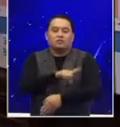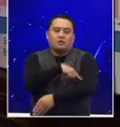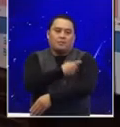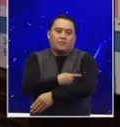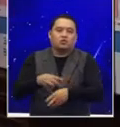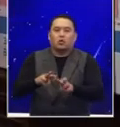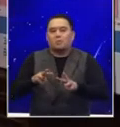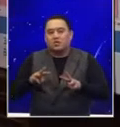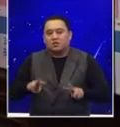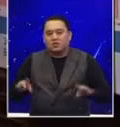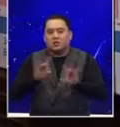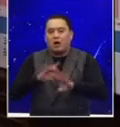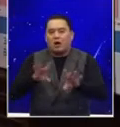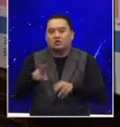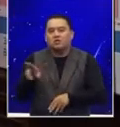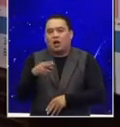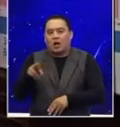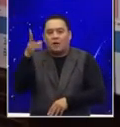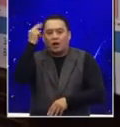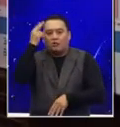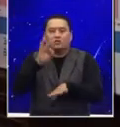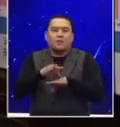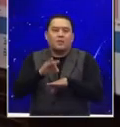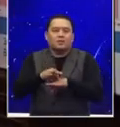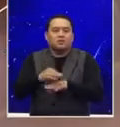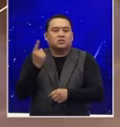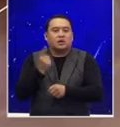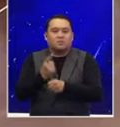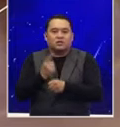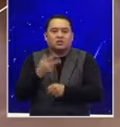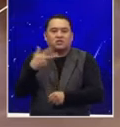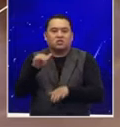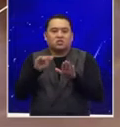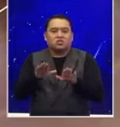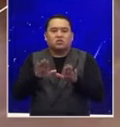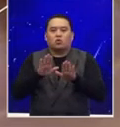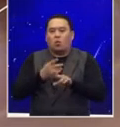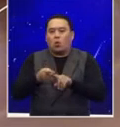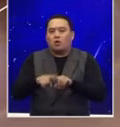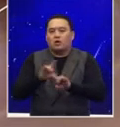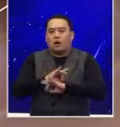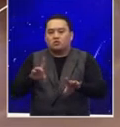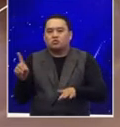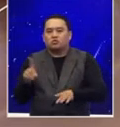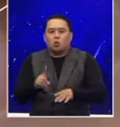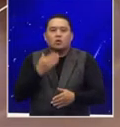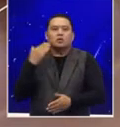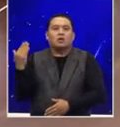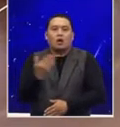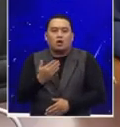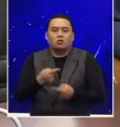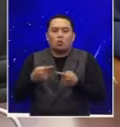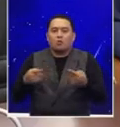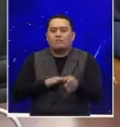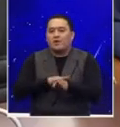При оптимистичном прогнозе к декабрю количество инфицированных не должно превысить 30 тысяч, подчеркнул он. Кроме того, доложили и